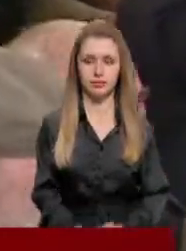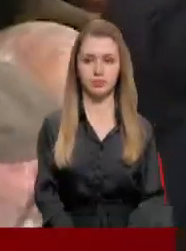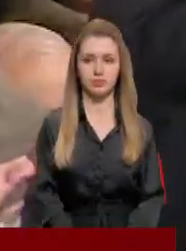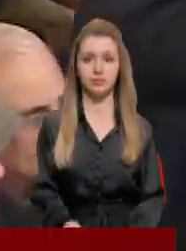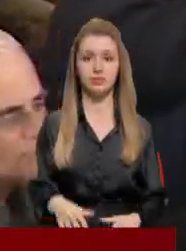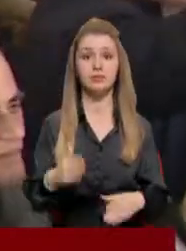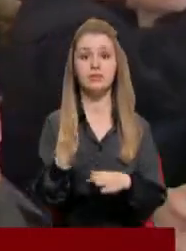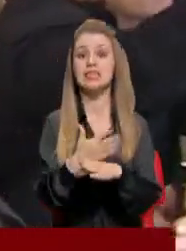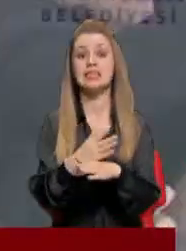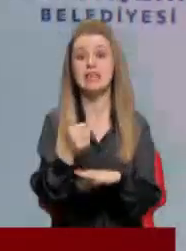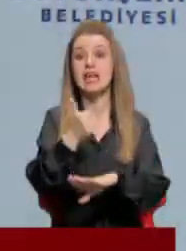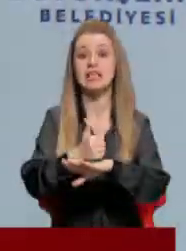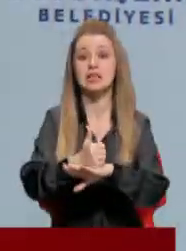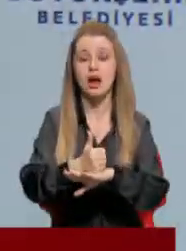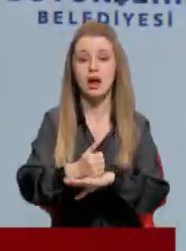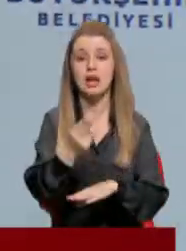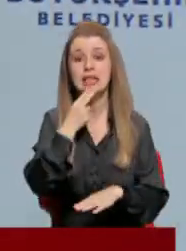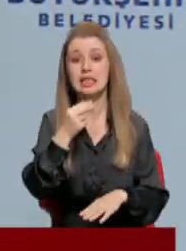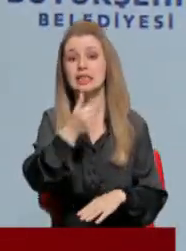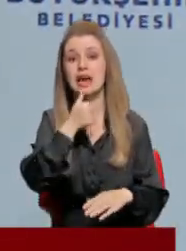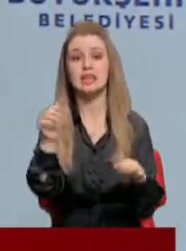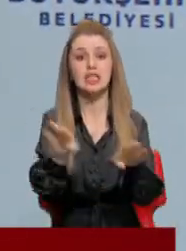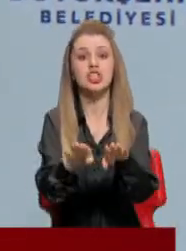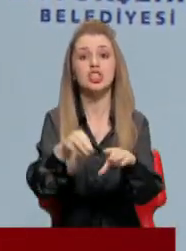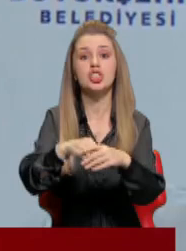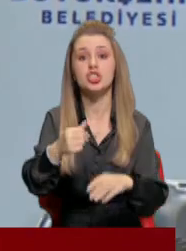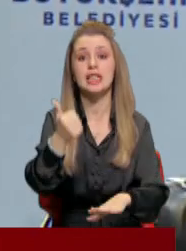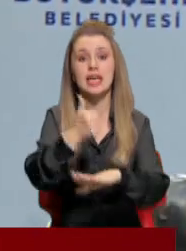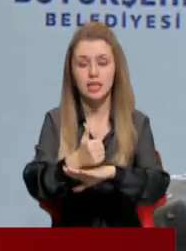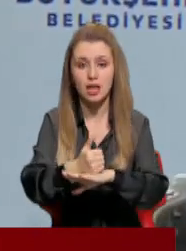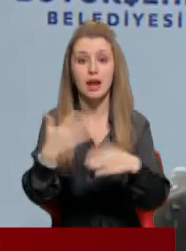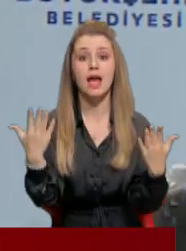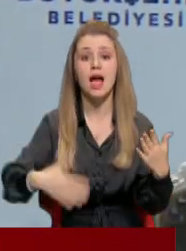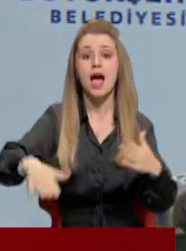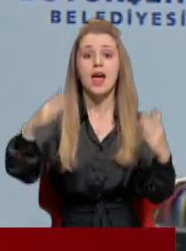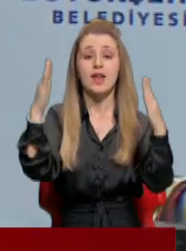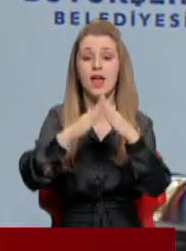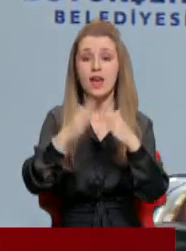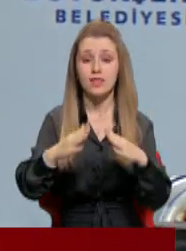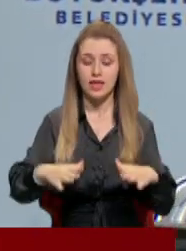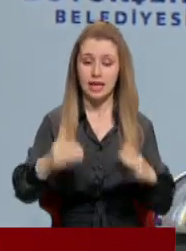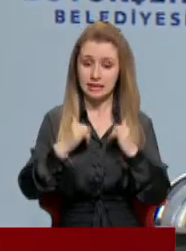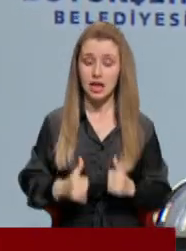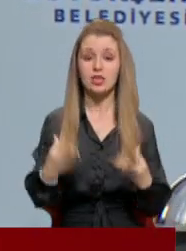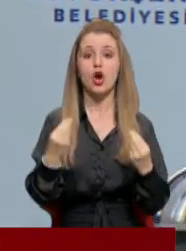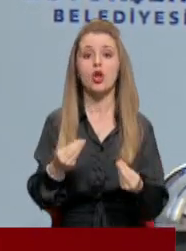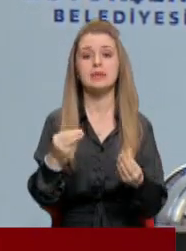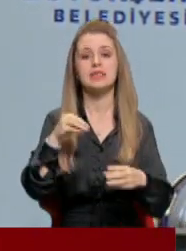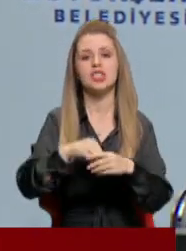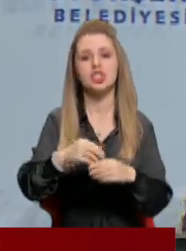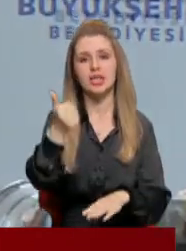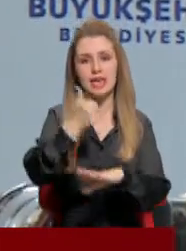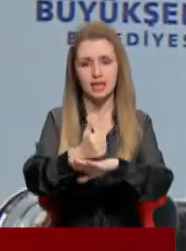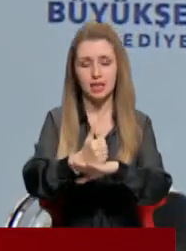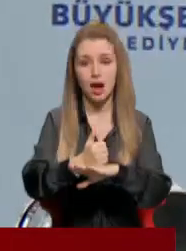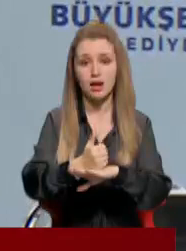İktidar, iktidar, iktidar. Ne için iktidar? Kadın erkek eşitliği için iktidar. Her evde huzurun ve bereketin olması için